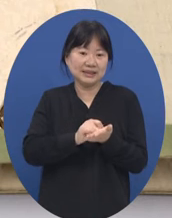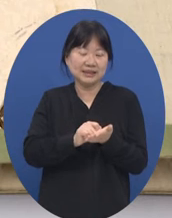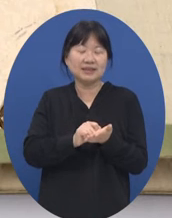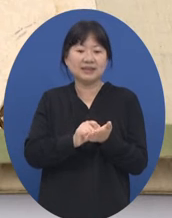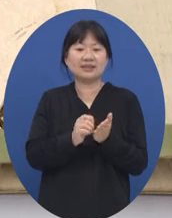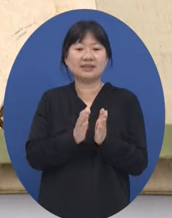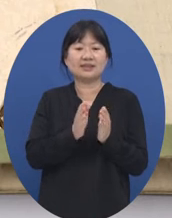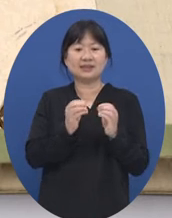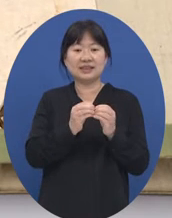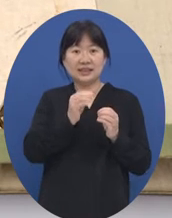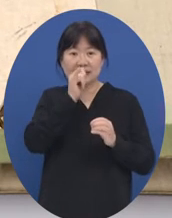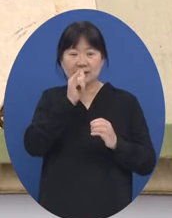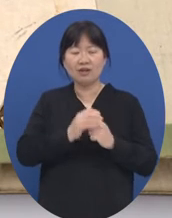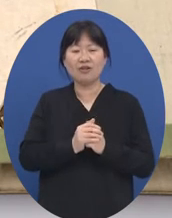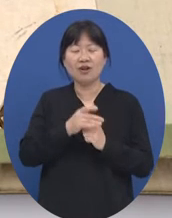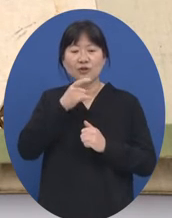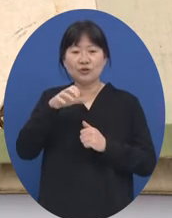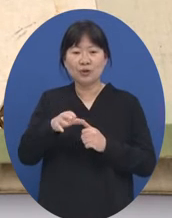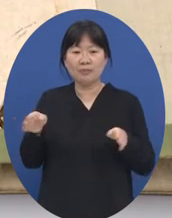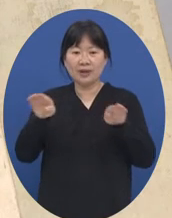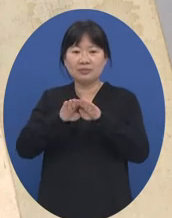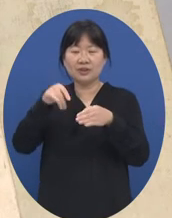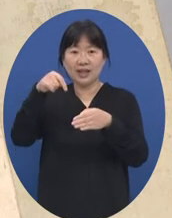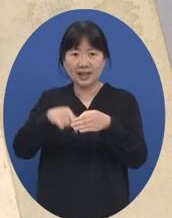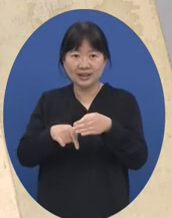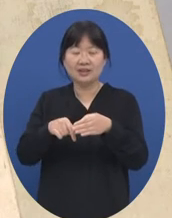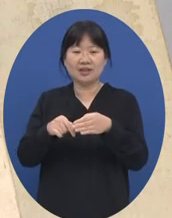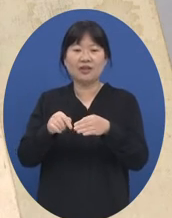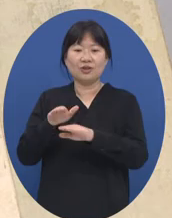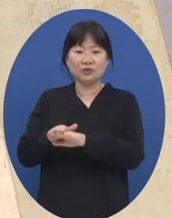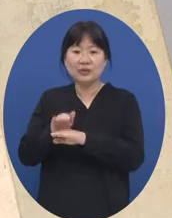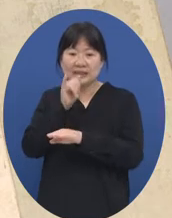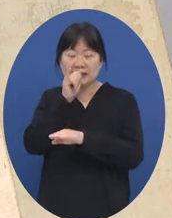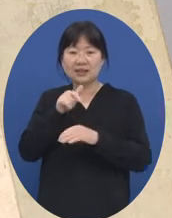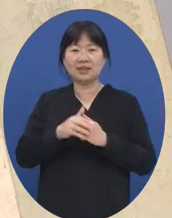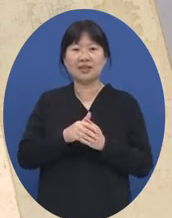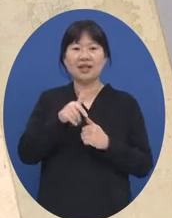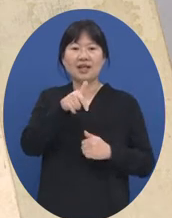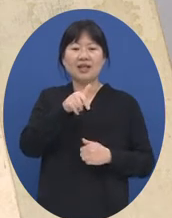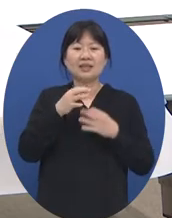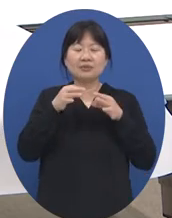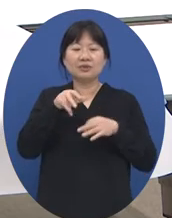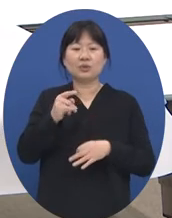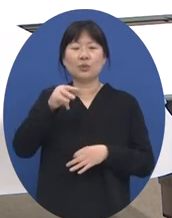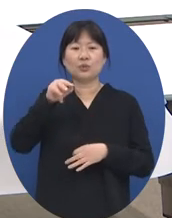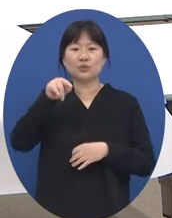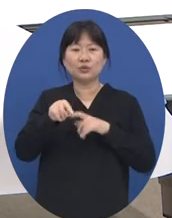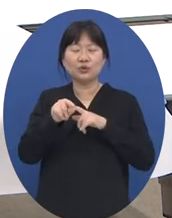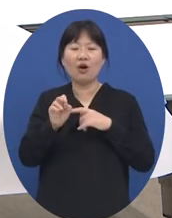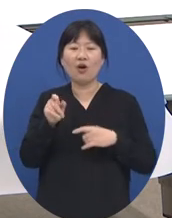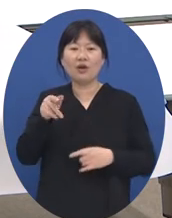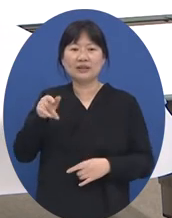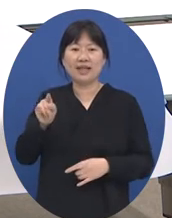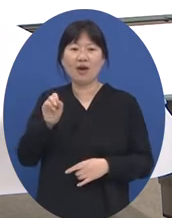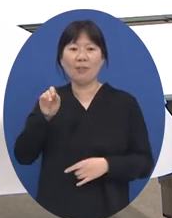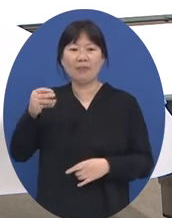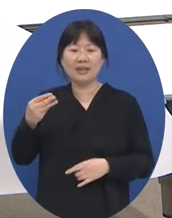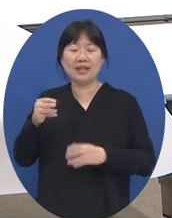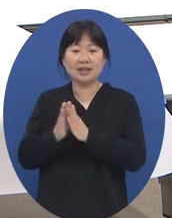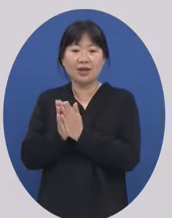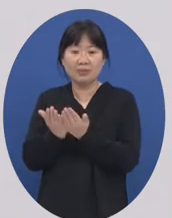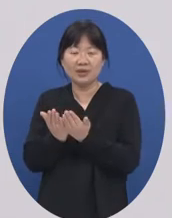내린 직접 쓴 글도 있습니다 수원 박물관에서 소장중인 영조정조 4 김종수 어지럽힐 첩으로